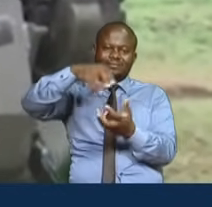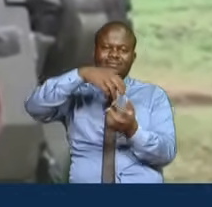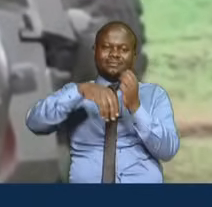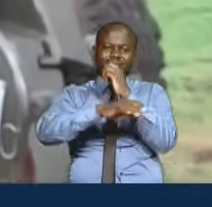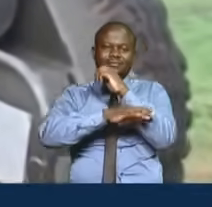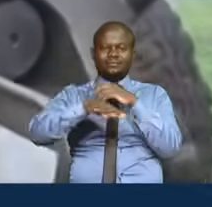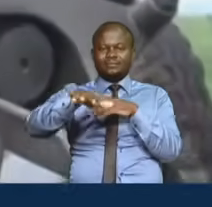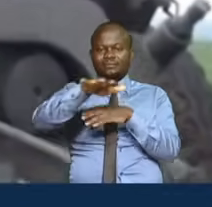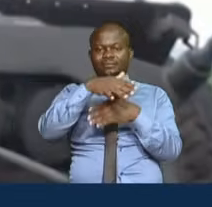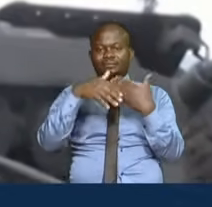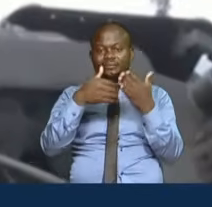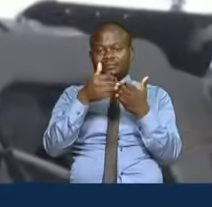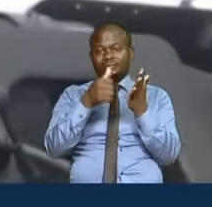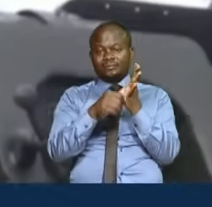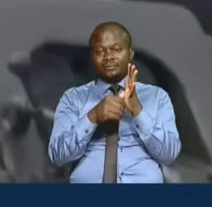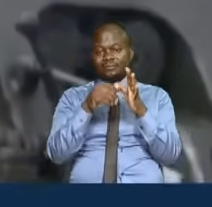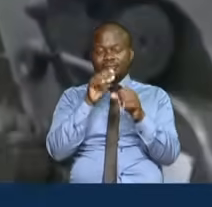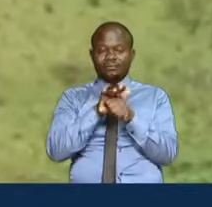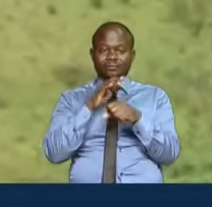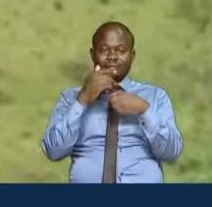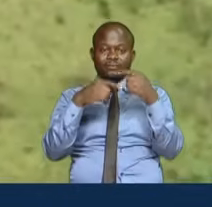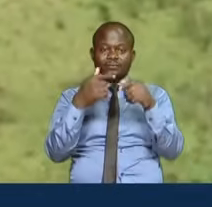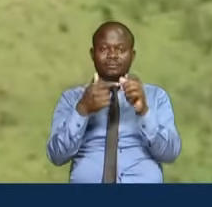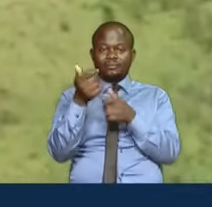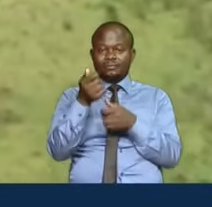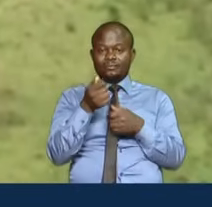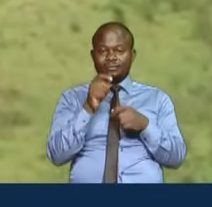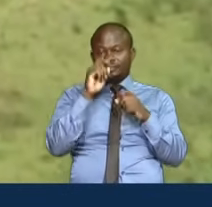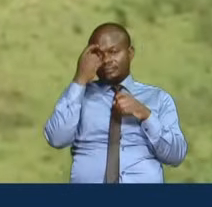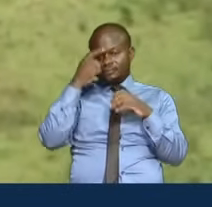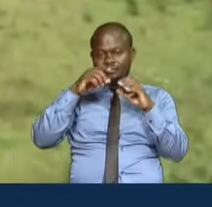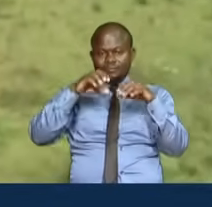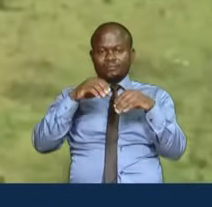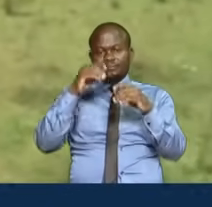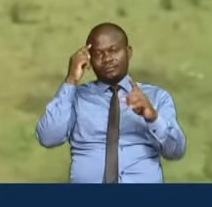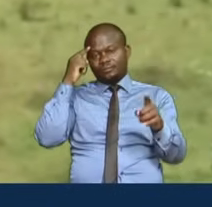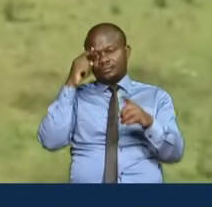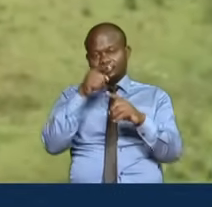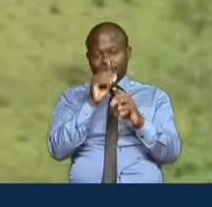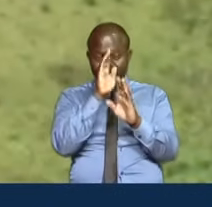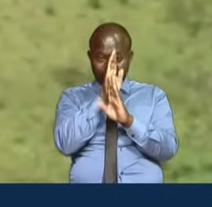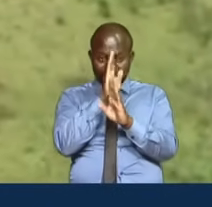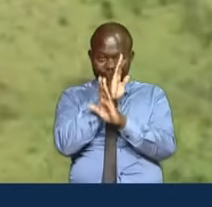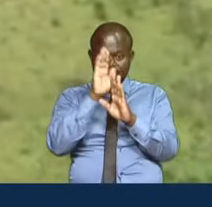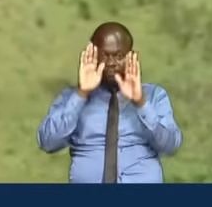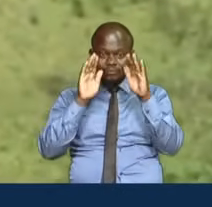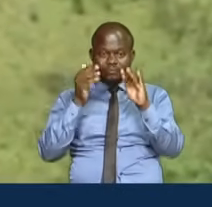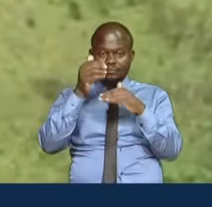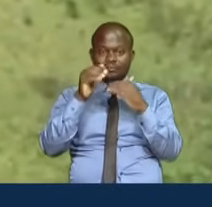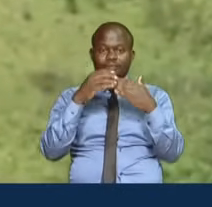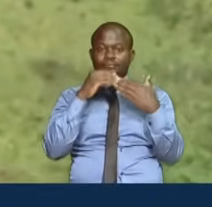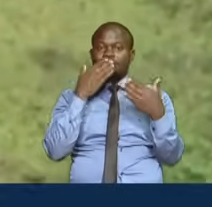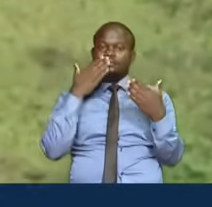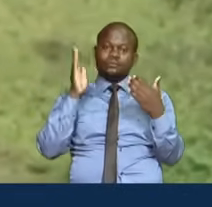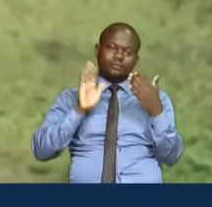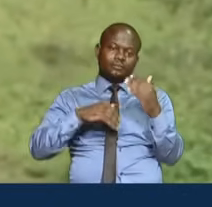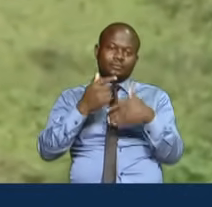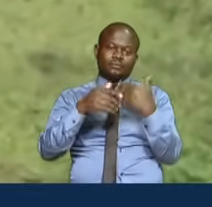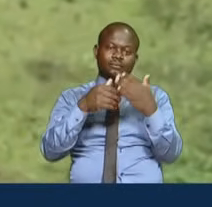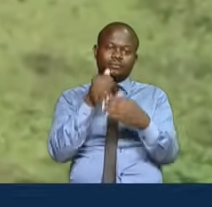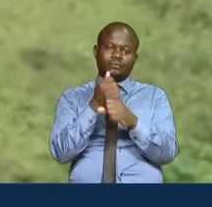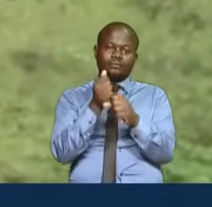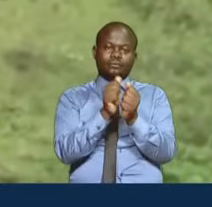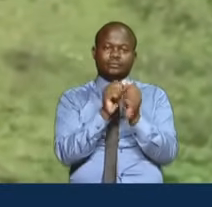by'akarere, akaba ari n'ikibazo u Rwanda rwakomeje kurugamo na leta ya Kongo igamije guhisha uruhare rwayo mu miyoborere idahwitse yakomeje gukorana